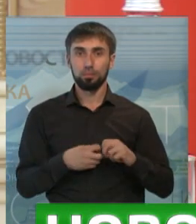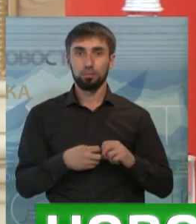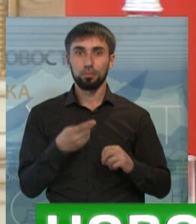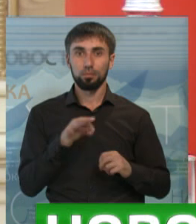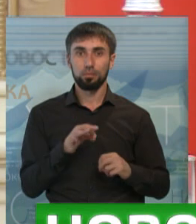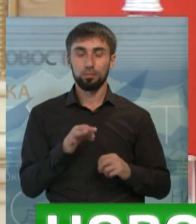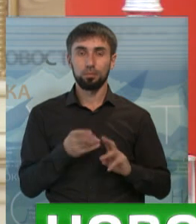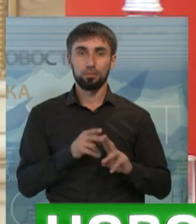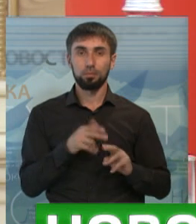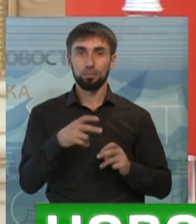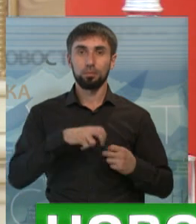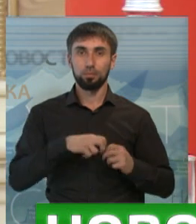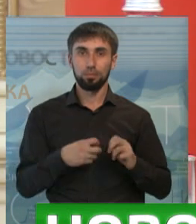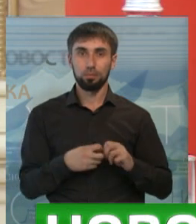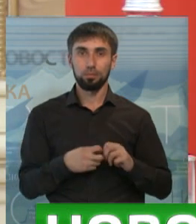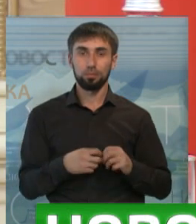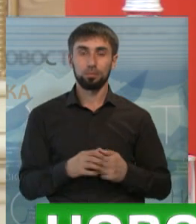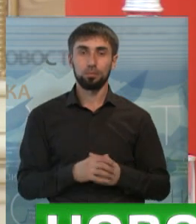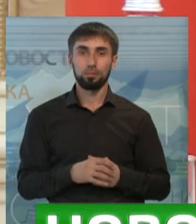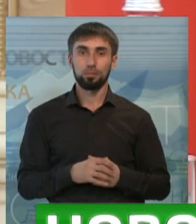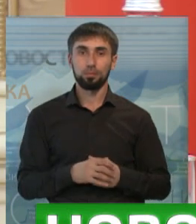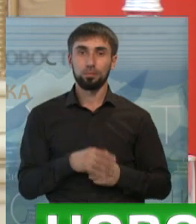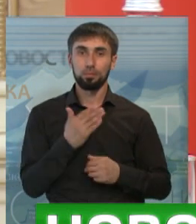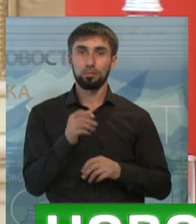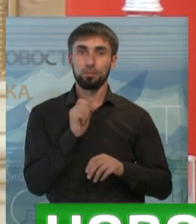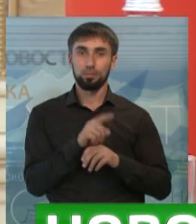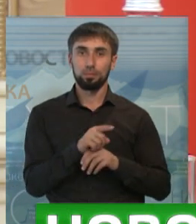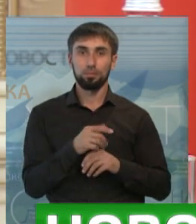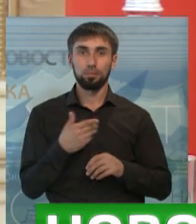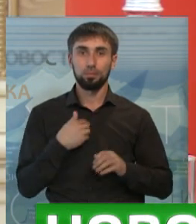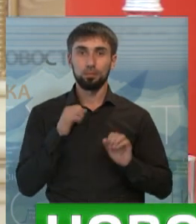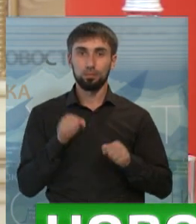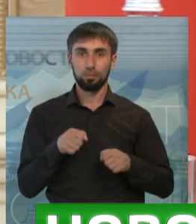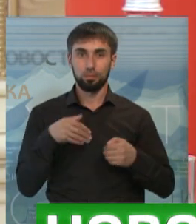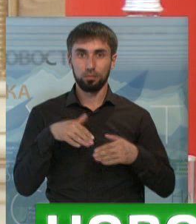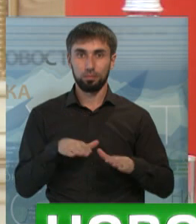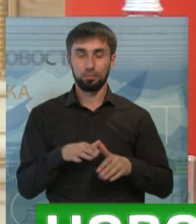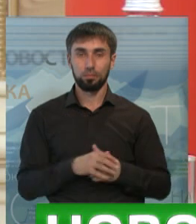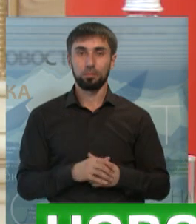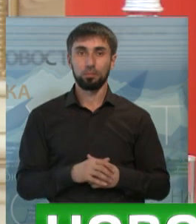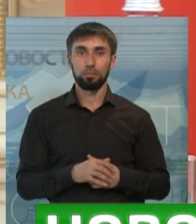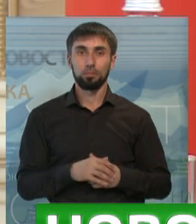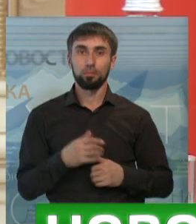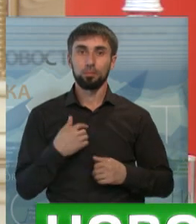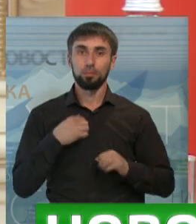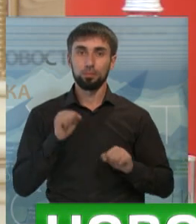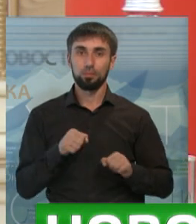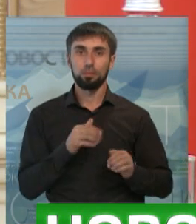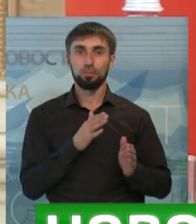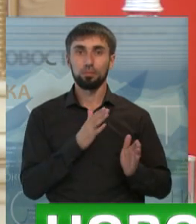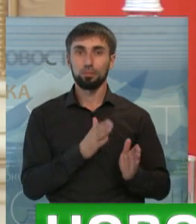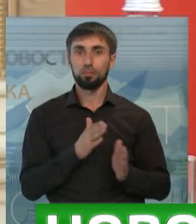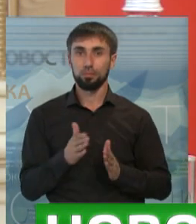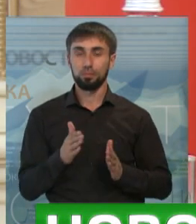эта проблема эту задачу мы можем ее решить мы можем порядочек